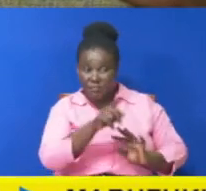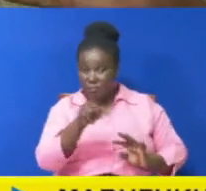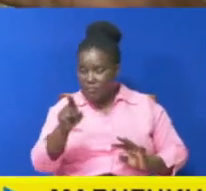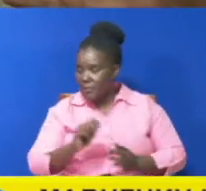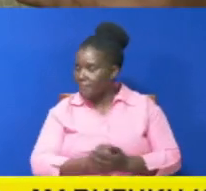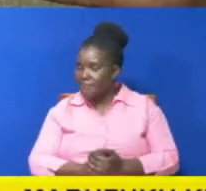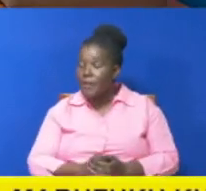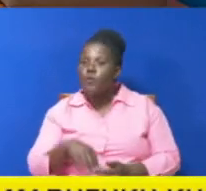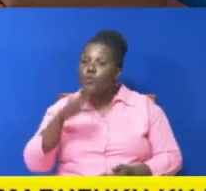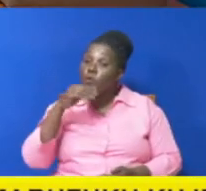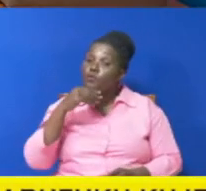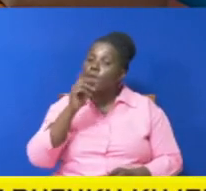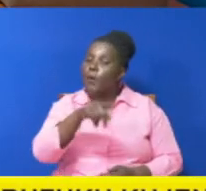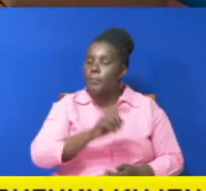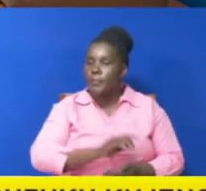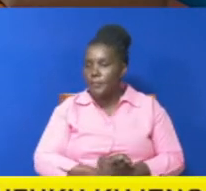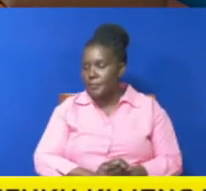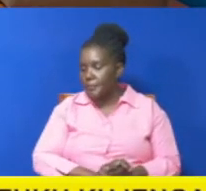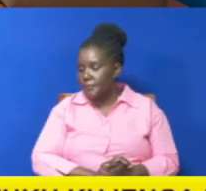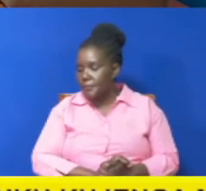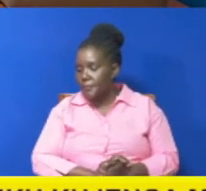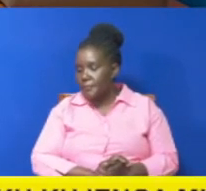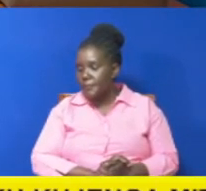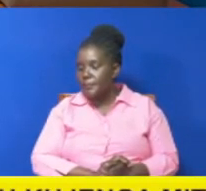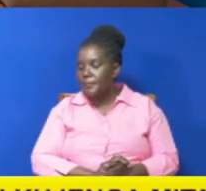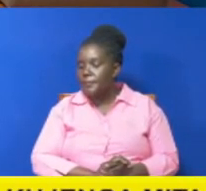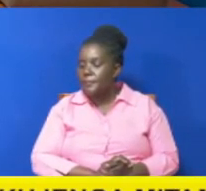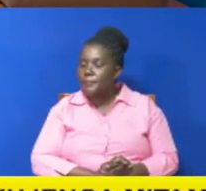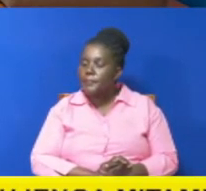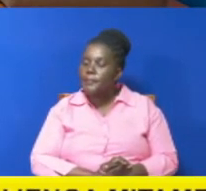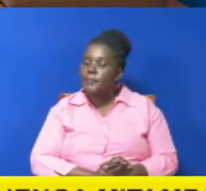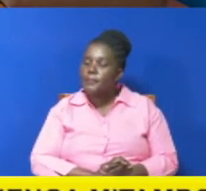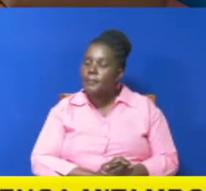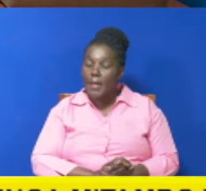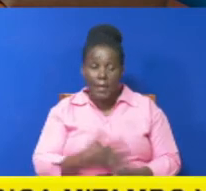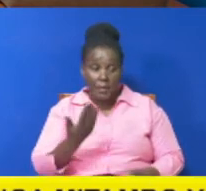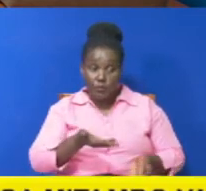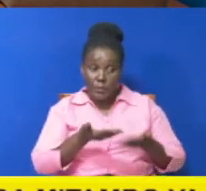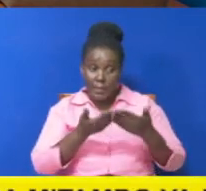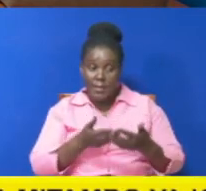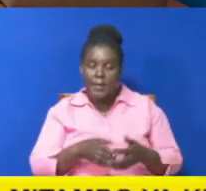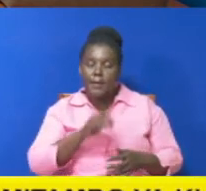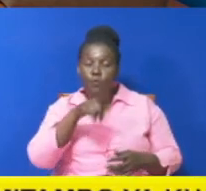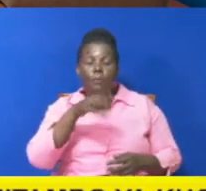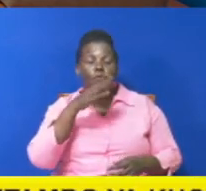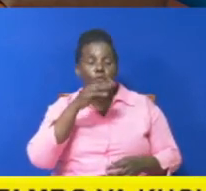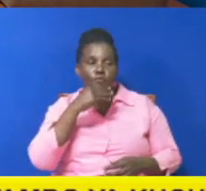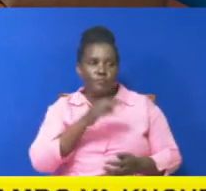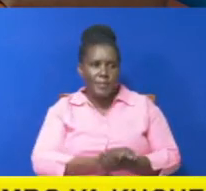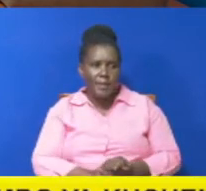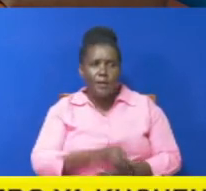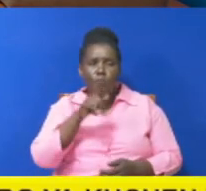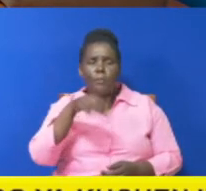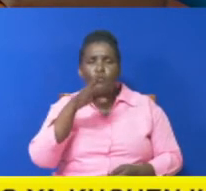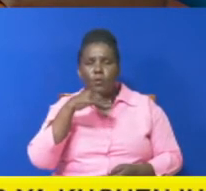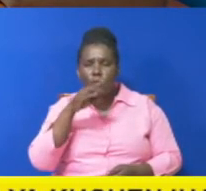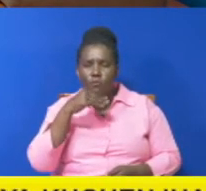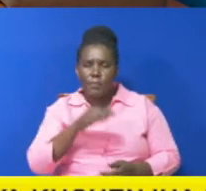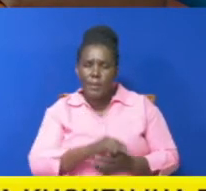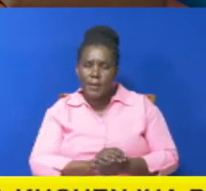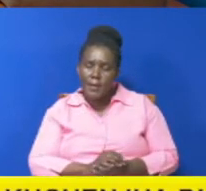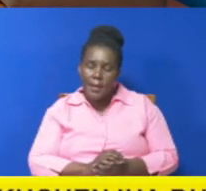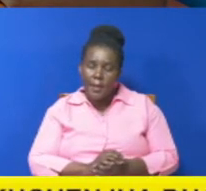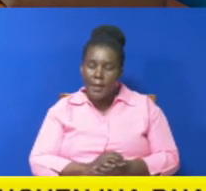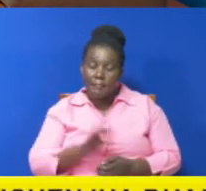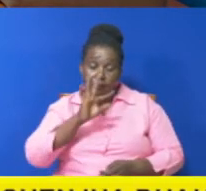manyanyaso. Yes, na mimi naomba nikusaidie hapo hapo aliposema hata wanaume. Kwa mfano kuna mwanaume leo anapokea mshahara wote wanaupeleka kwa